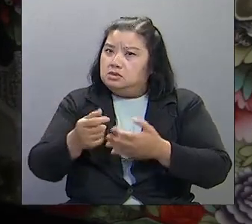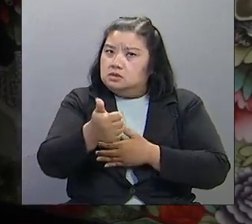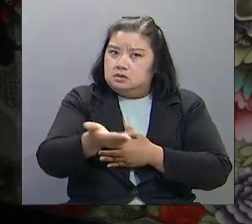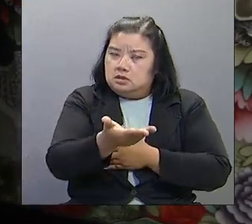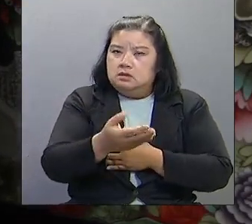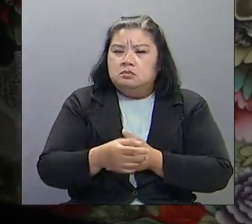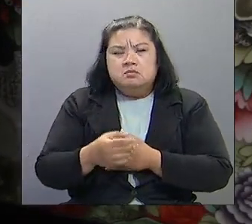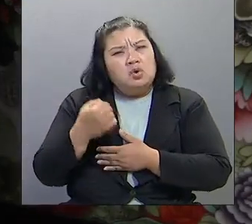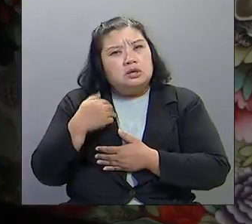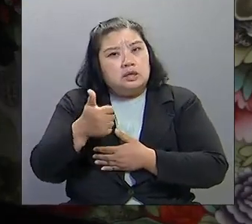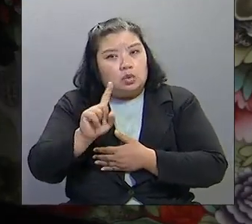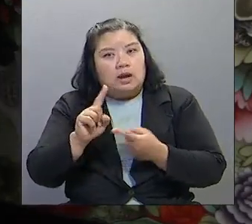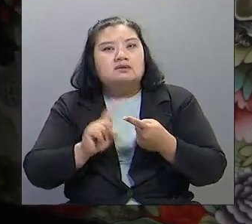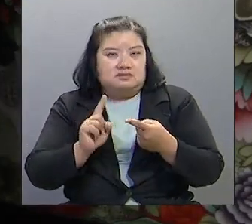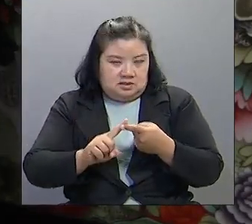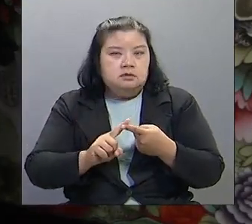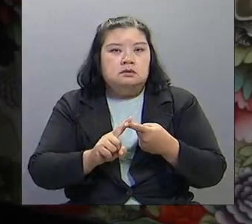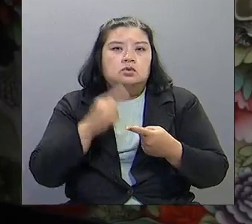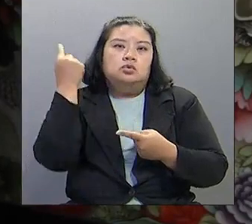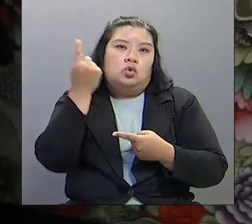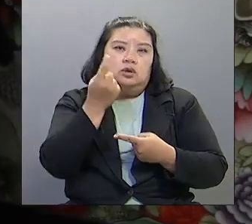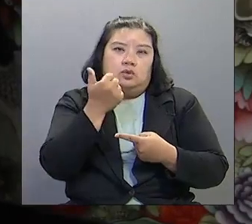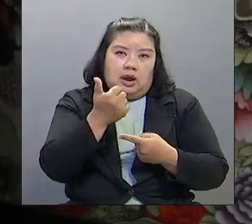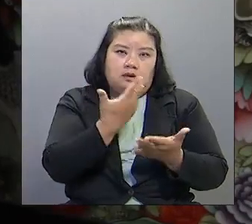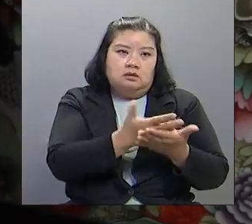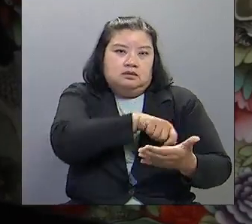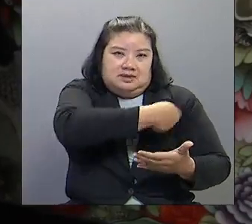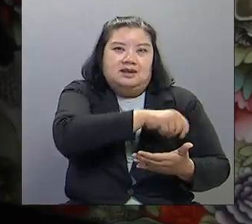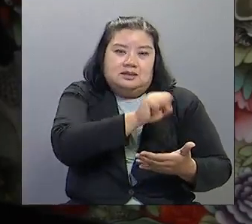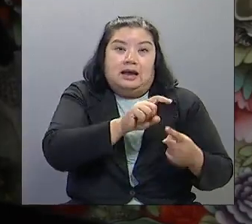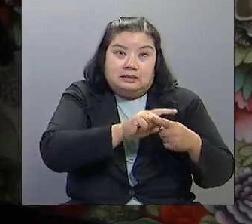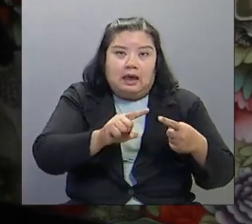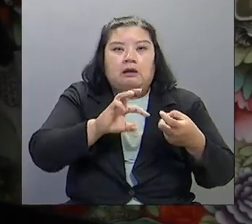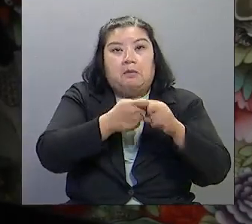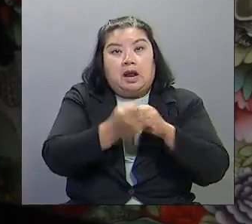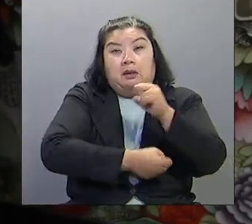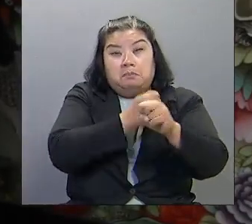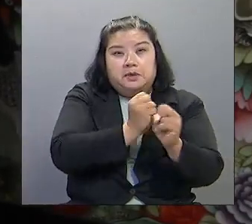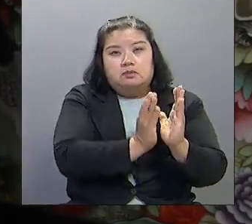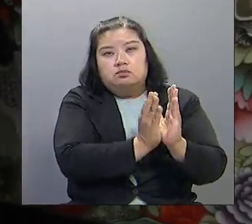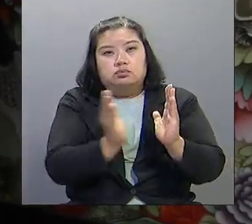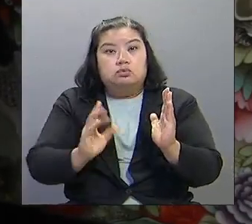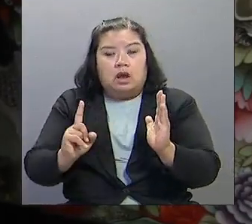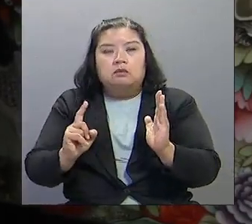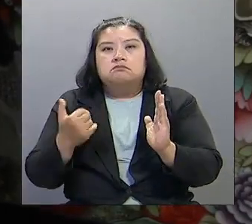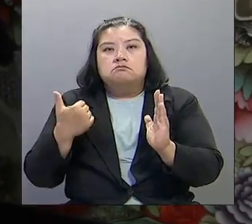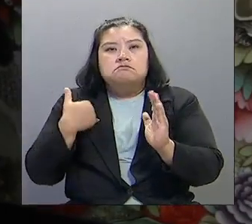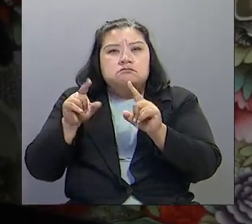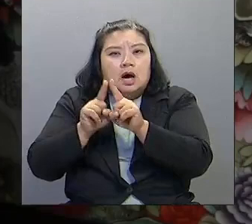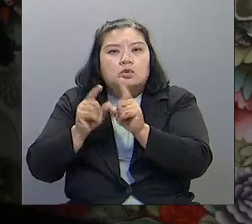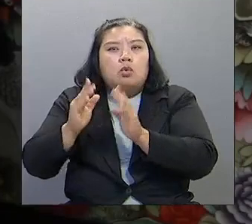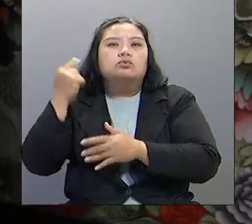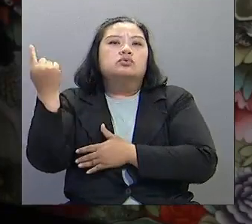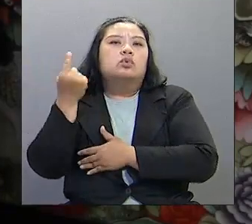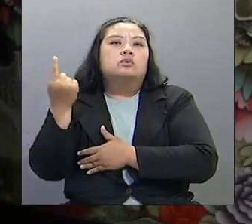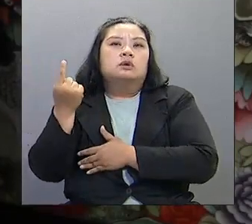ได้การท่องเที่ยวจะได้เงินหมุนเวียนในระยะสั้นเนี่ยจะได้เยอะแต่ในระยะยาวถ้าเกิดว่าเราโดนกลุ่มวีซ่าท่องเที่ยวแล้วมาล